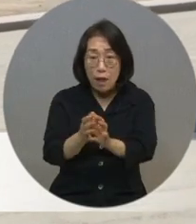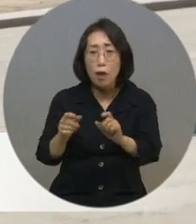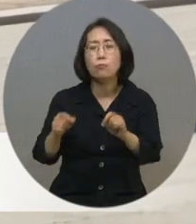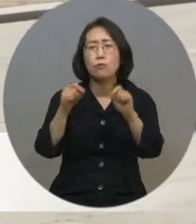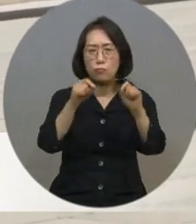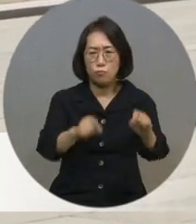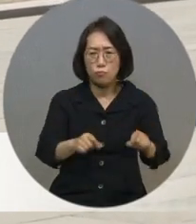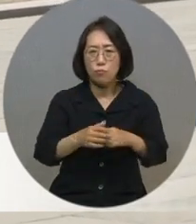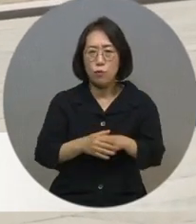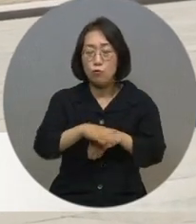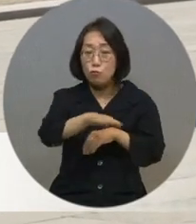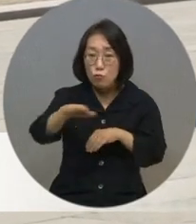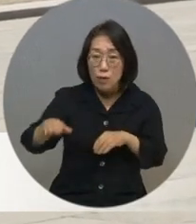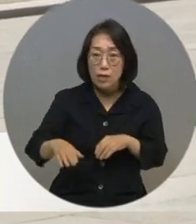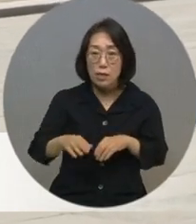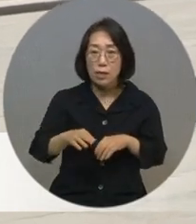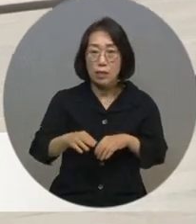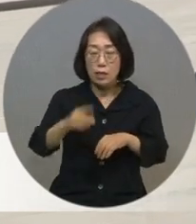이제는